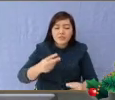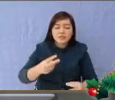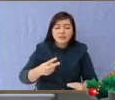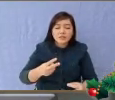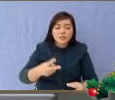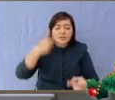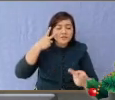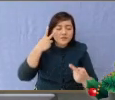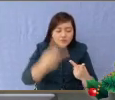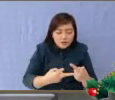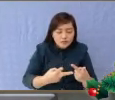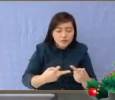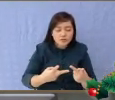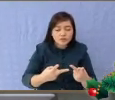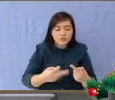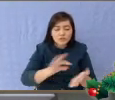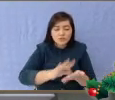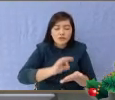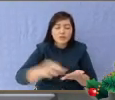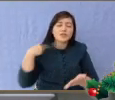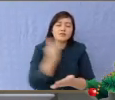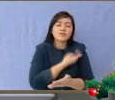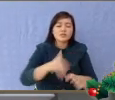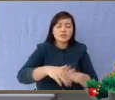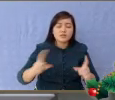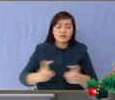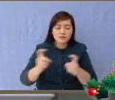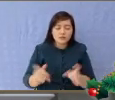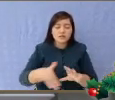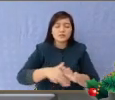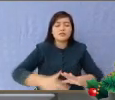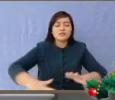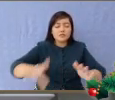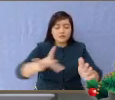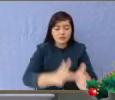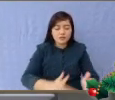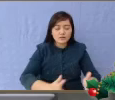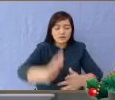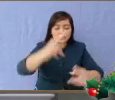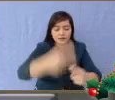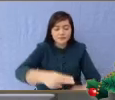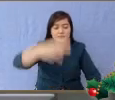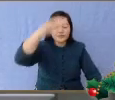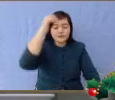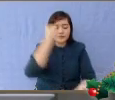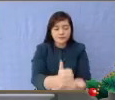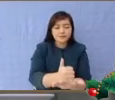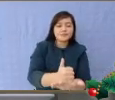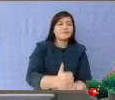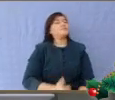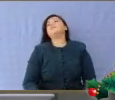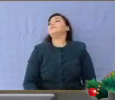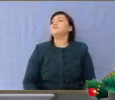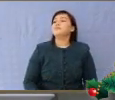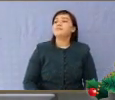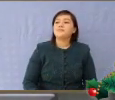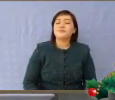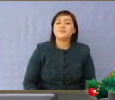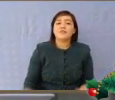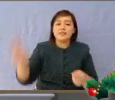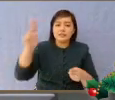At patawarin nyo po kami sa amin pong pagkakasala. Ito po ang aking samot dalangin. Sa pangalan ni Jesus, amen. You may now be seated.